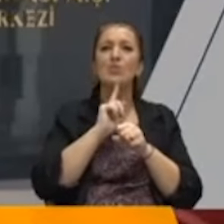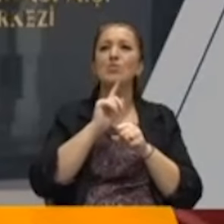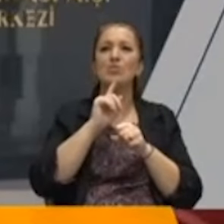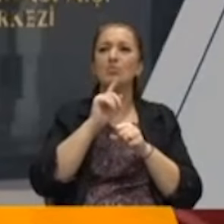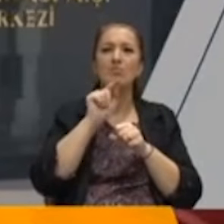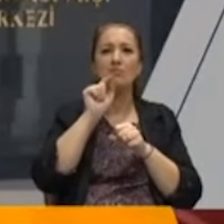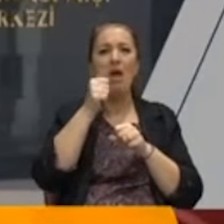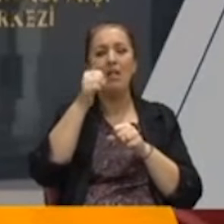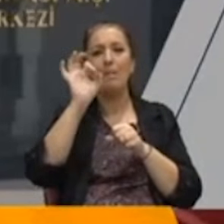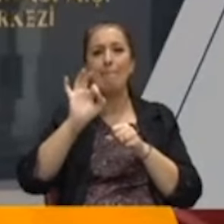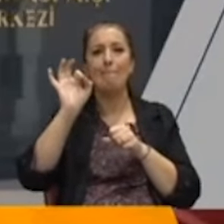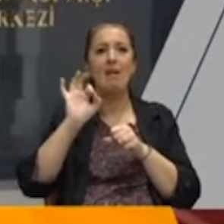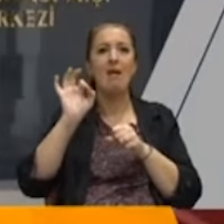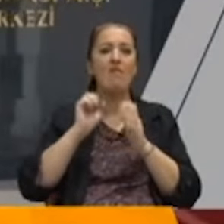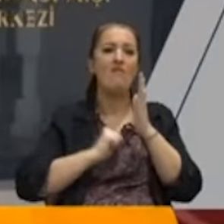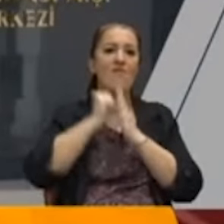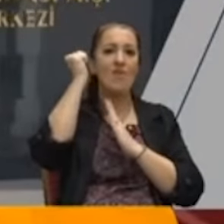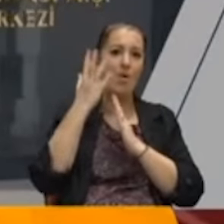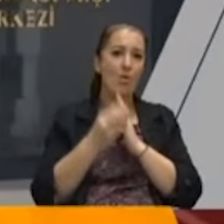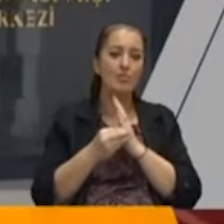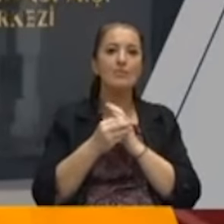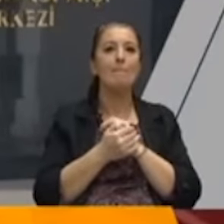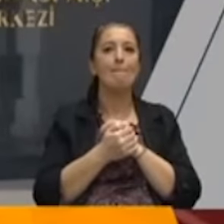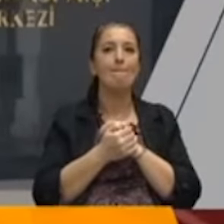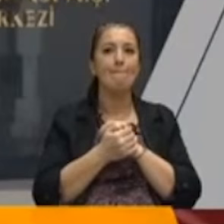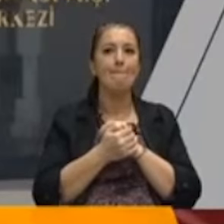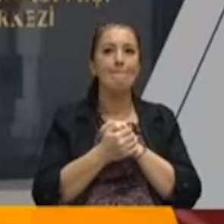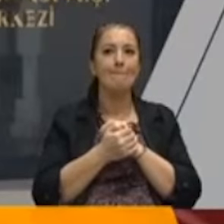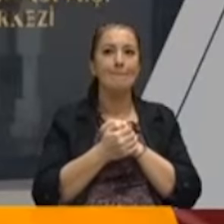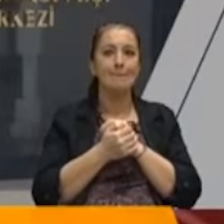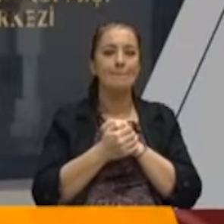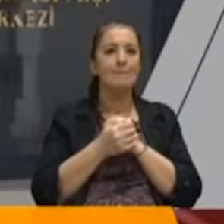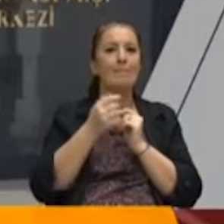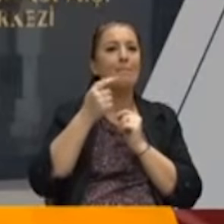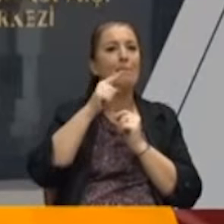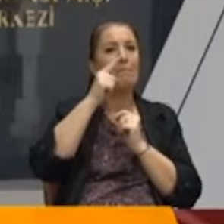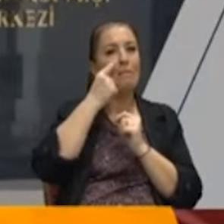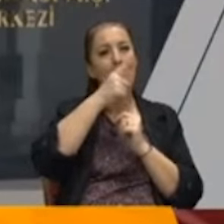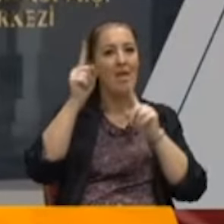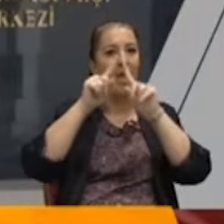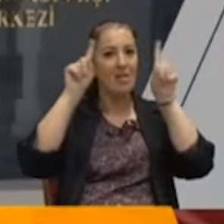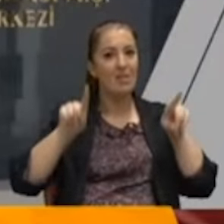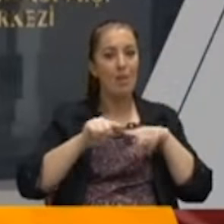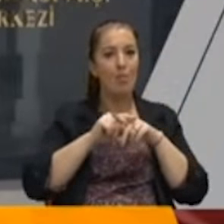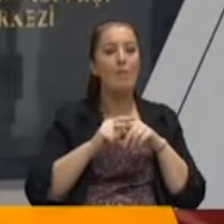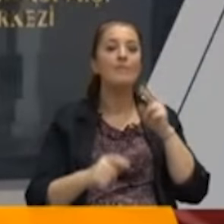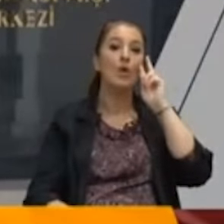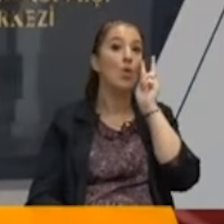fırlamıştır. Birazdan sizi kıyaslı bir tabloya taşıyacağım. Yine görüyoruz